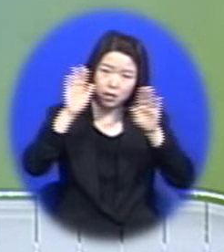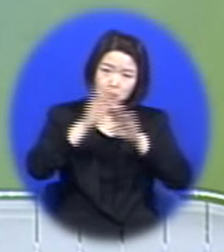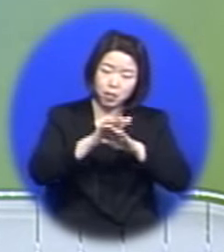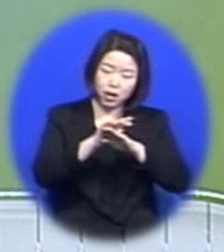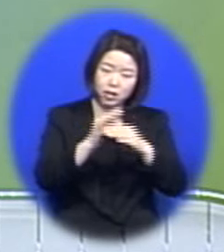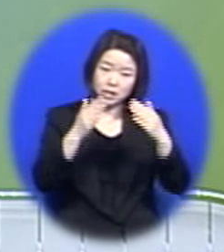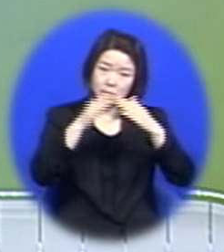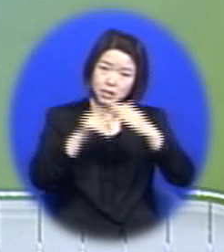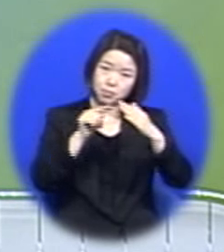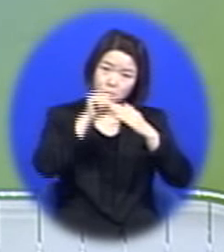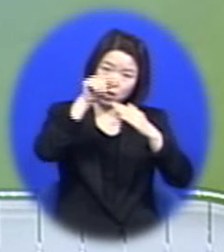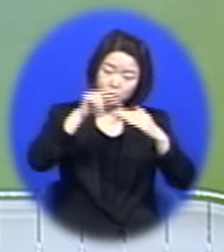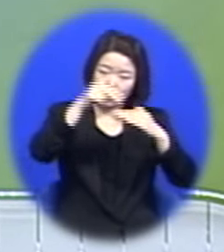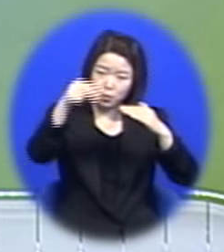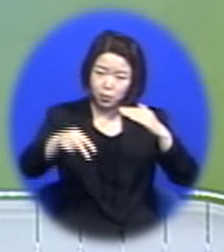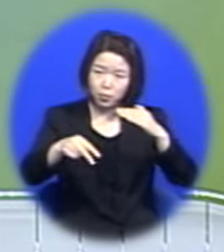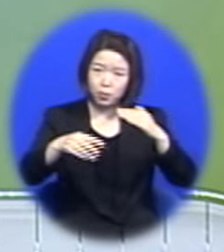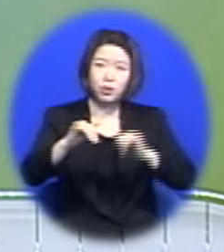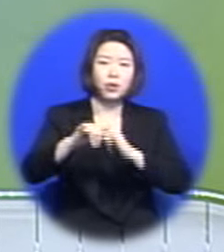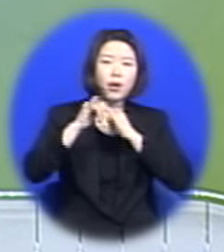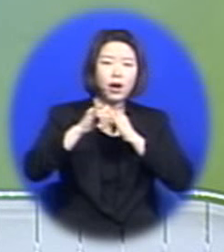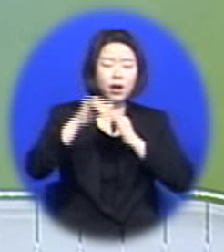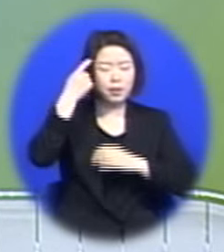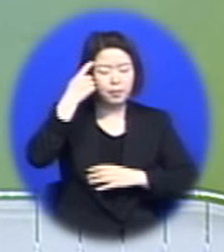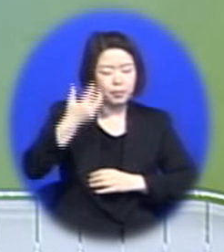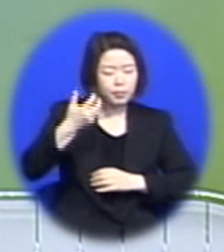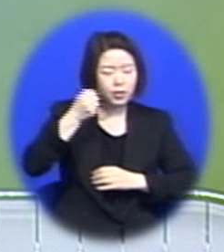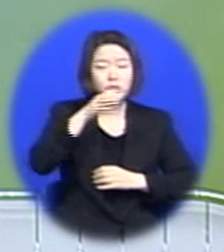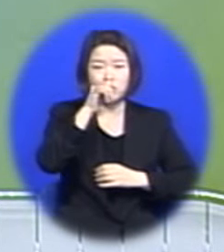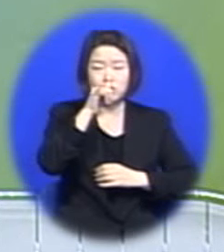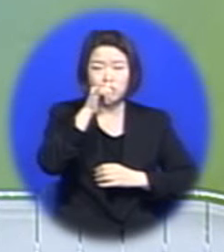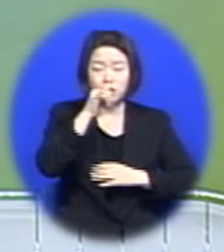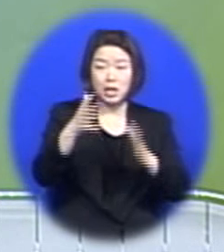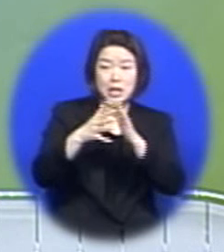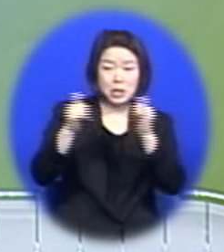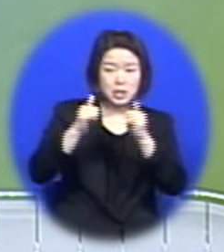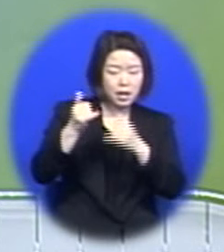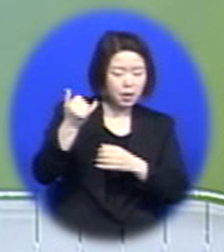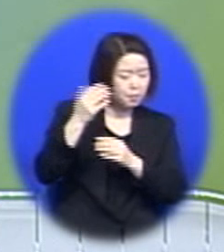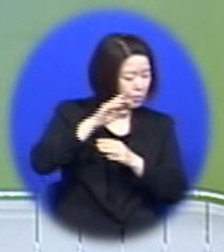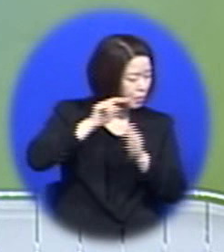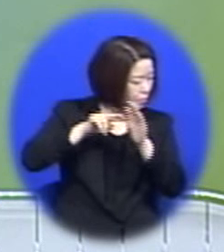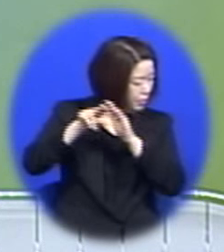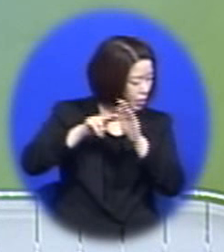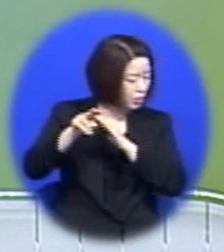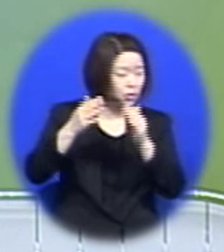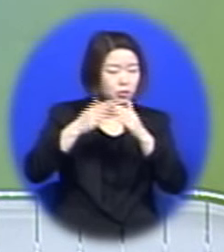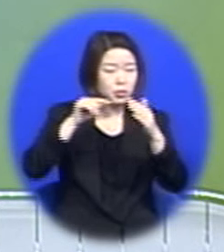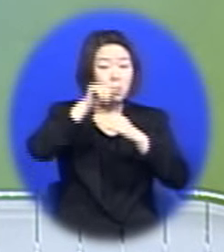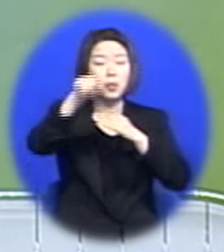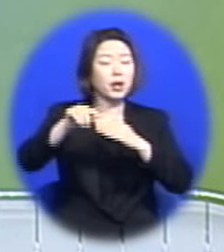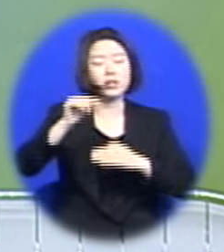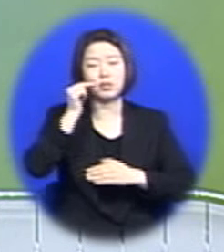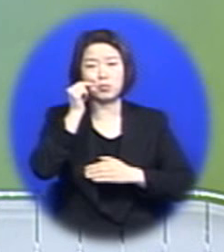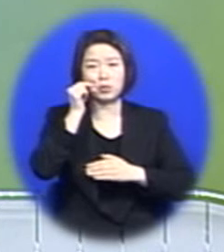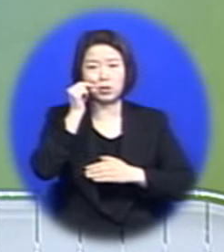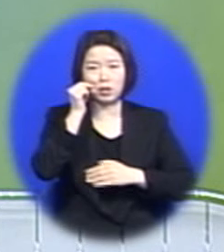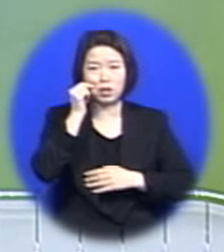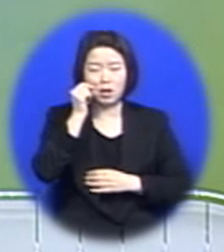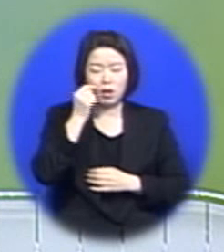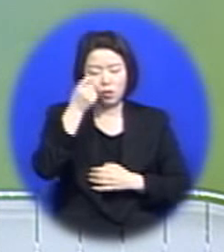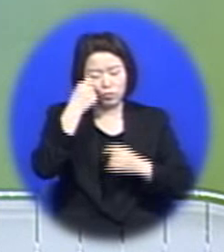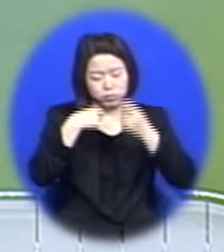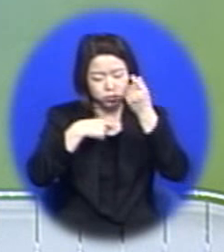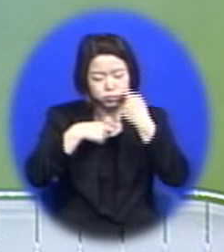자살 충동에 시달려야 했습니다. 사람들을 피하느라 집 밖에 나가질 못했습니다. 우울해서 돌보지